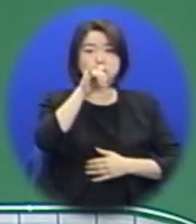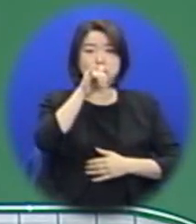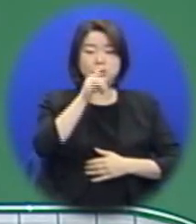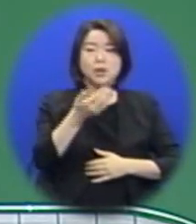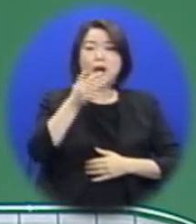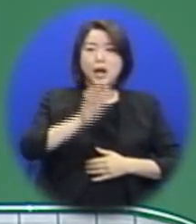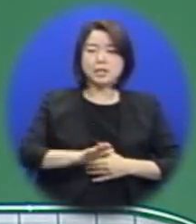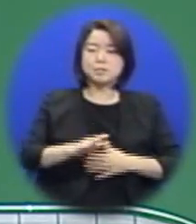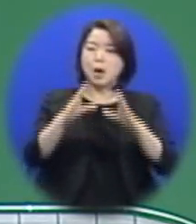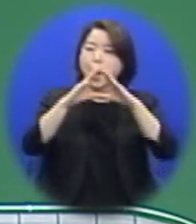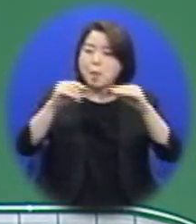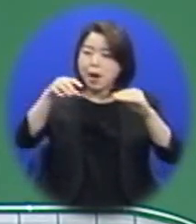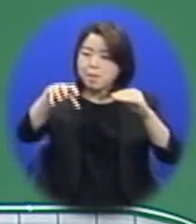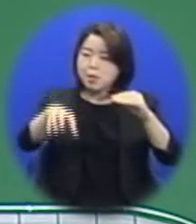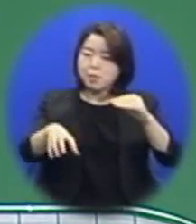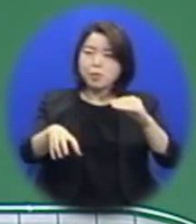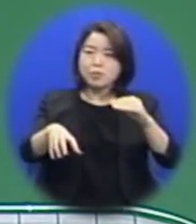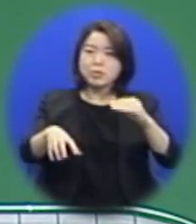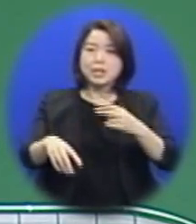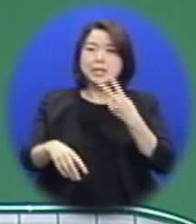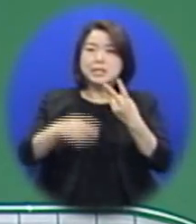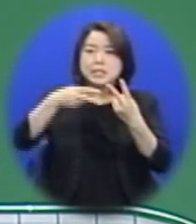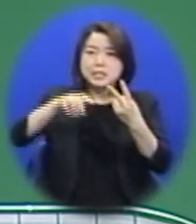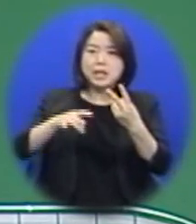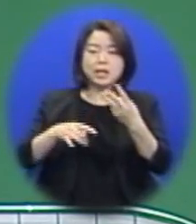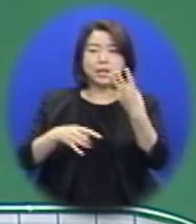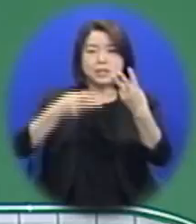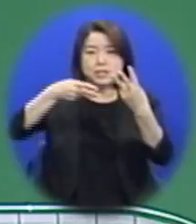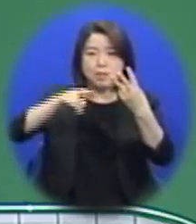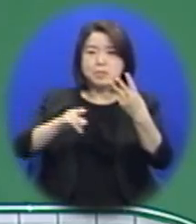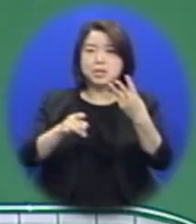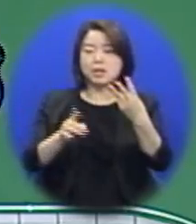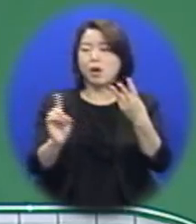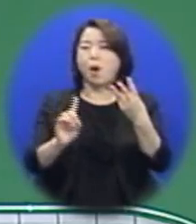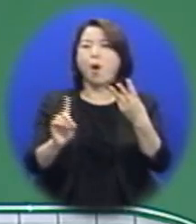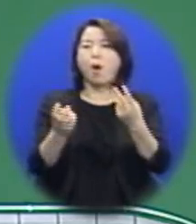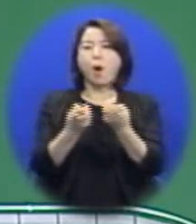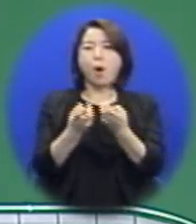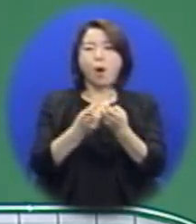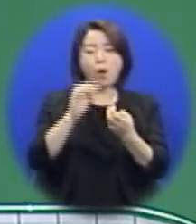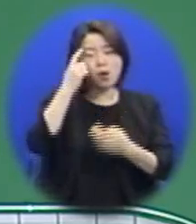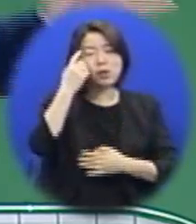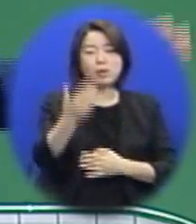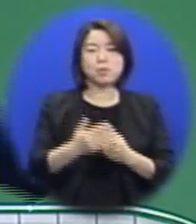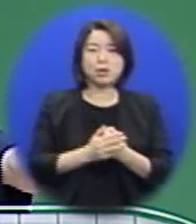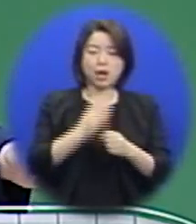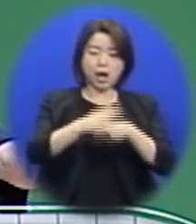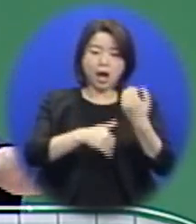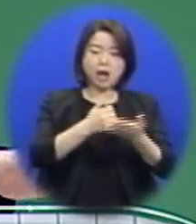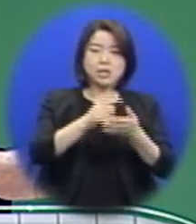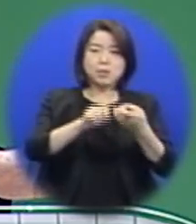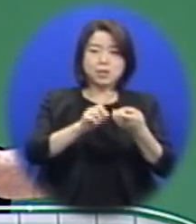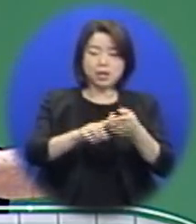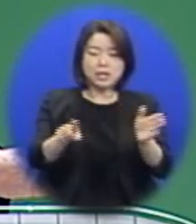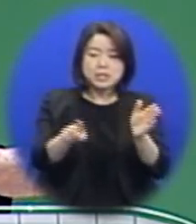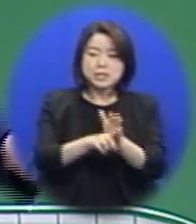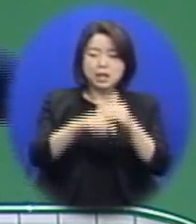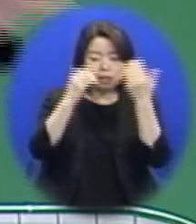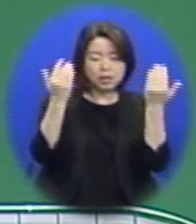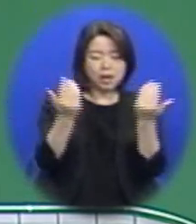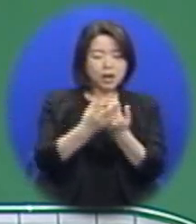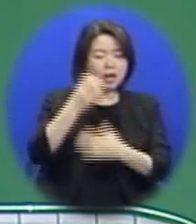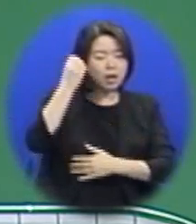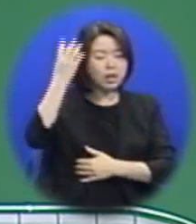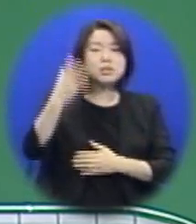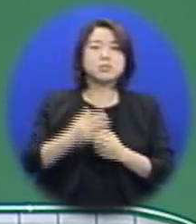온 2세, 3세들은 어떻게 할 겁니까? 하나님에 대한 신앙 다 잃어버리지 않겠나?